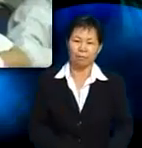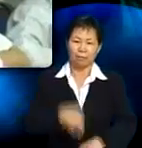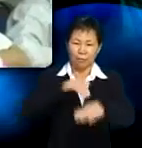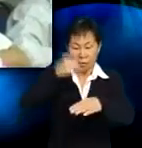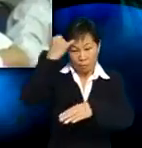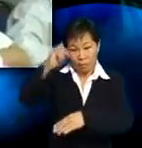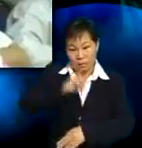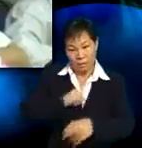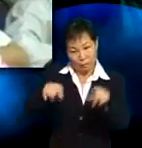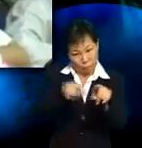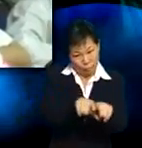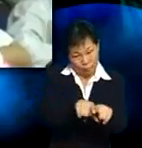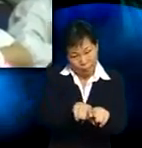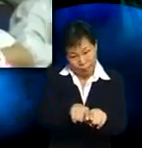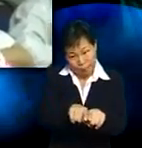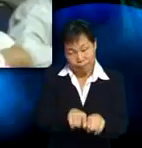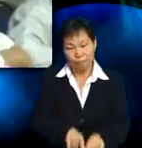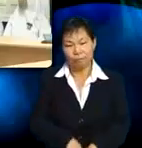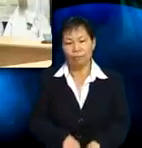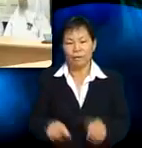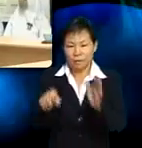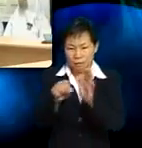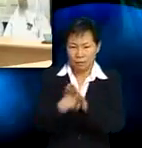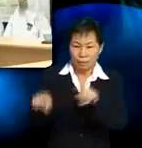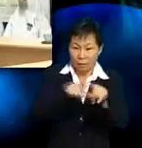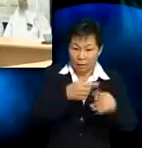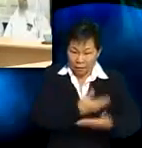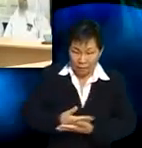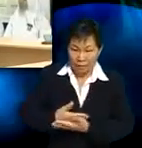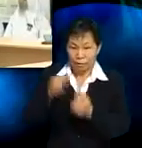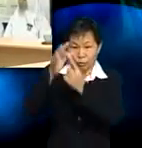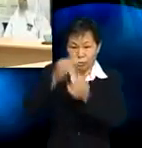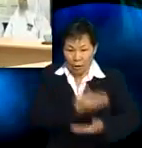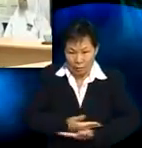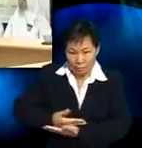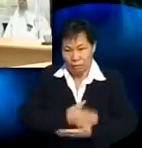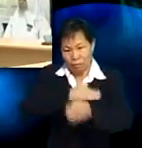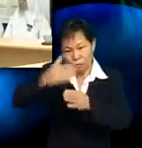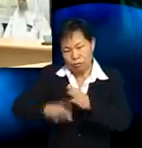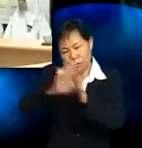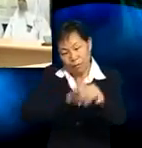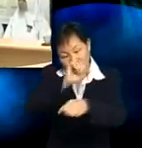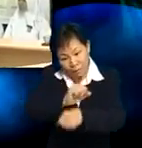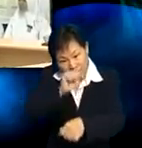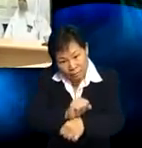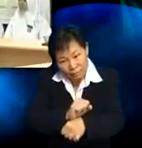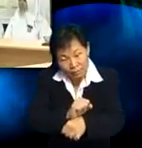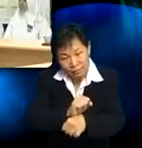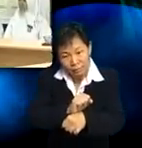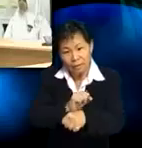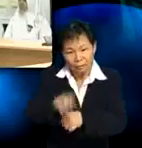pada pendapat saya sebagai anak terutama bagi anak-anak yang sudah bekerja